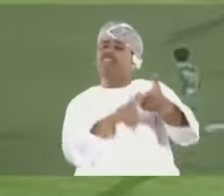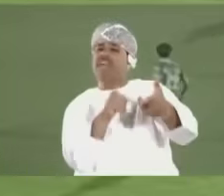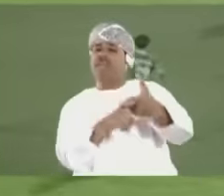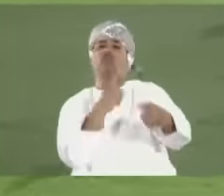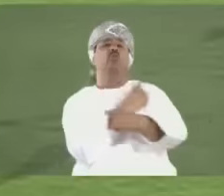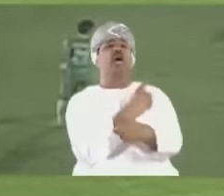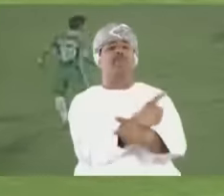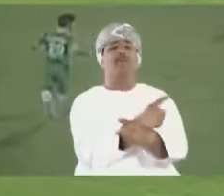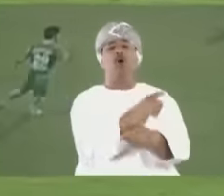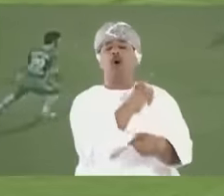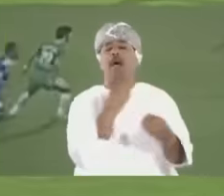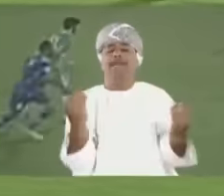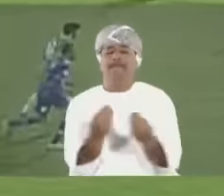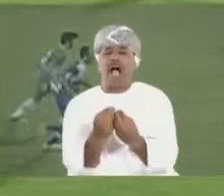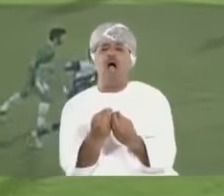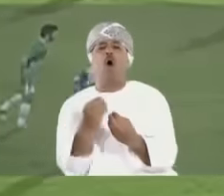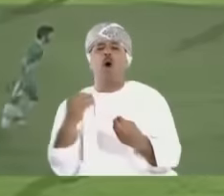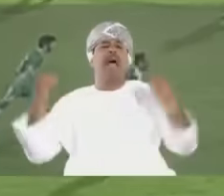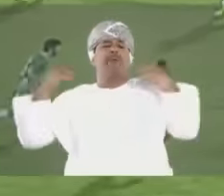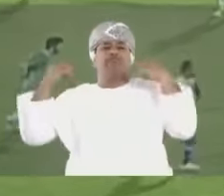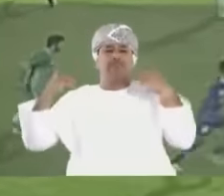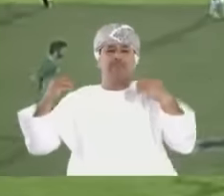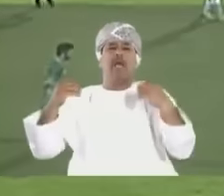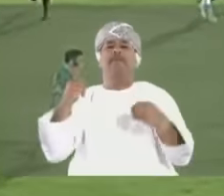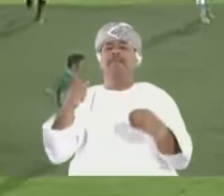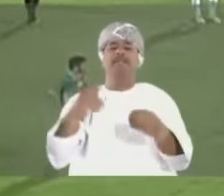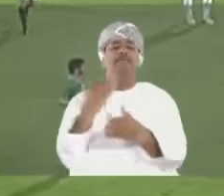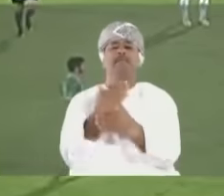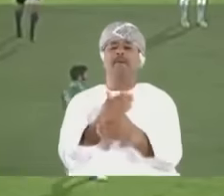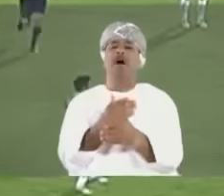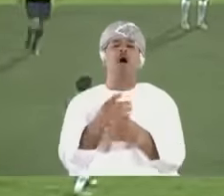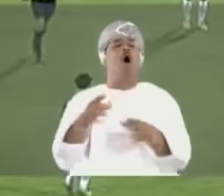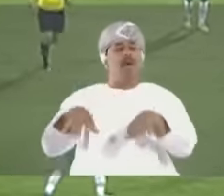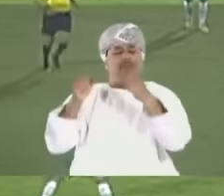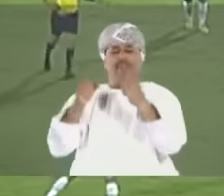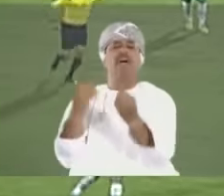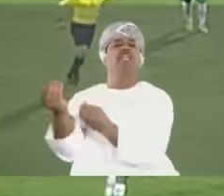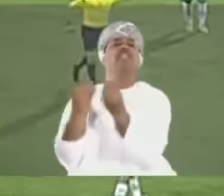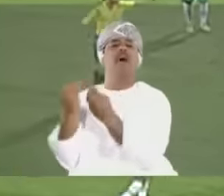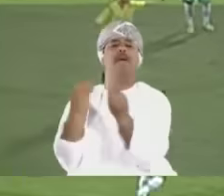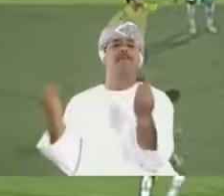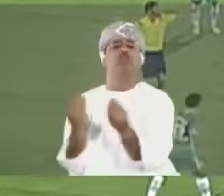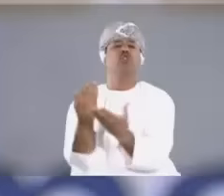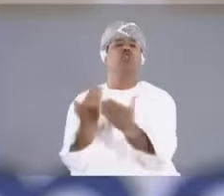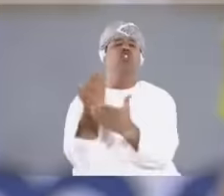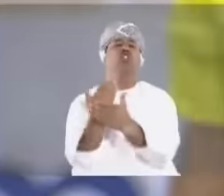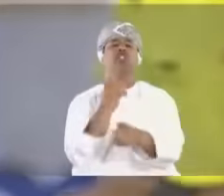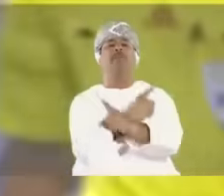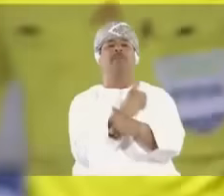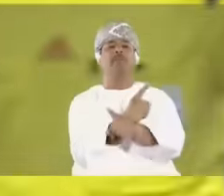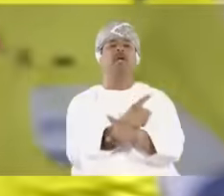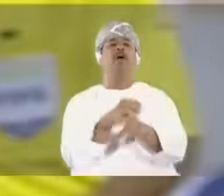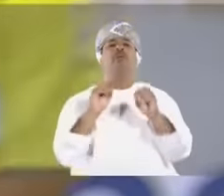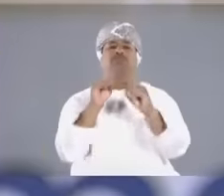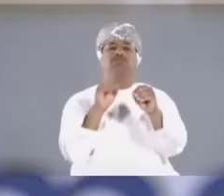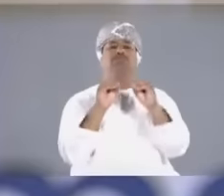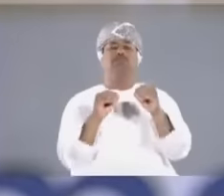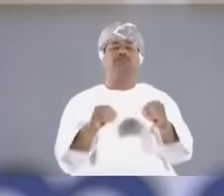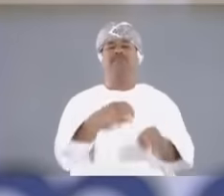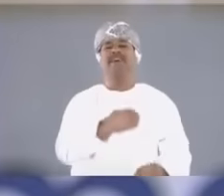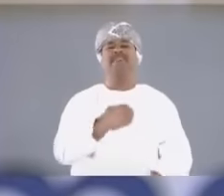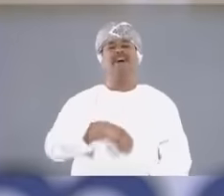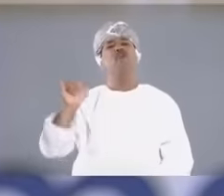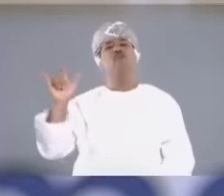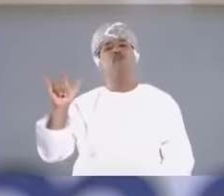فاروق عبد الله مع مدرب اللياقة إليكس، لحين الانتهاء من المفاوضات مع المدرب القادم لتدريب بالفريق الأول